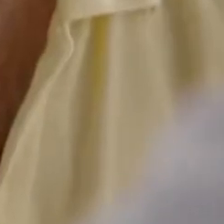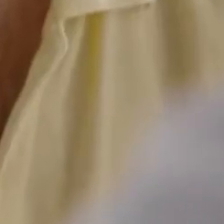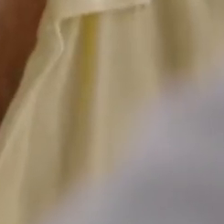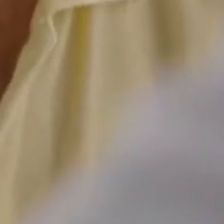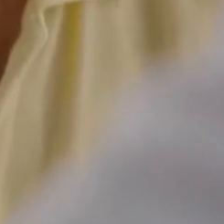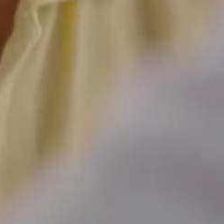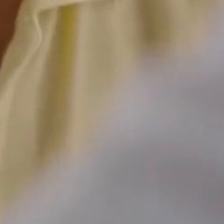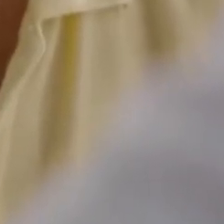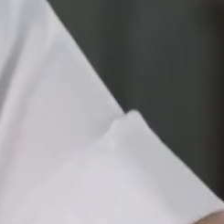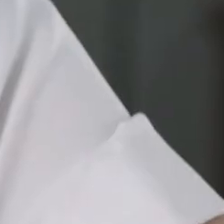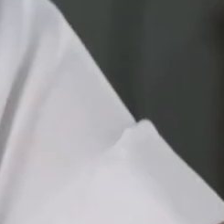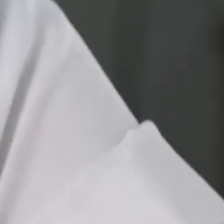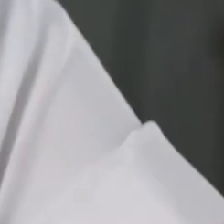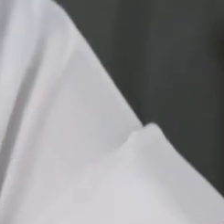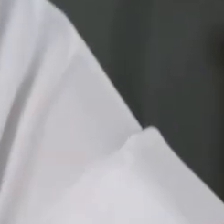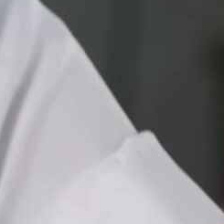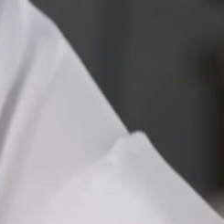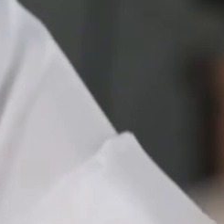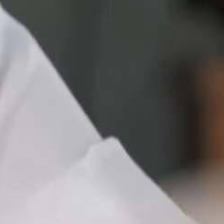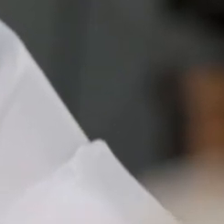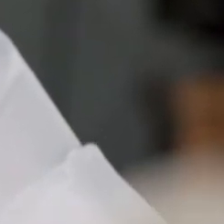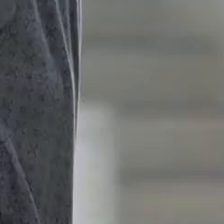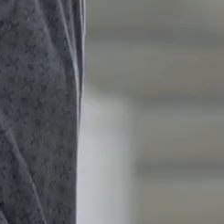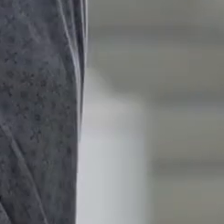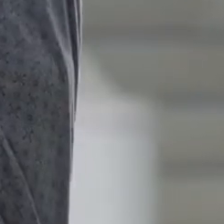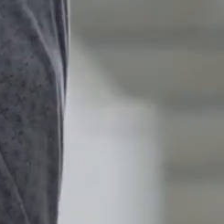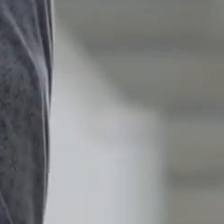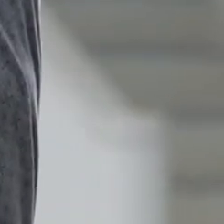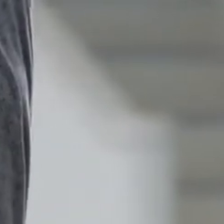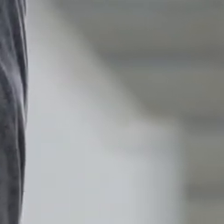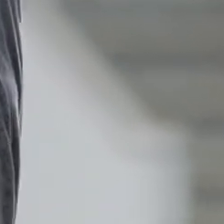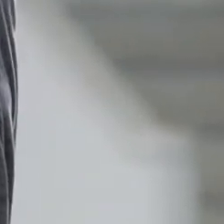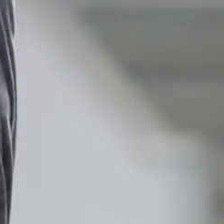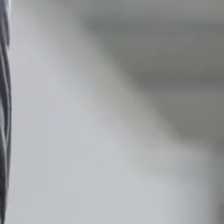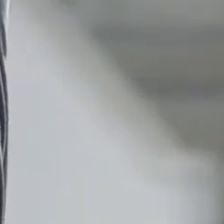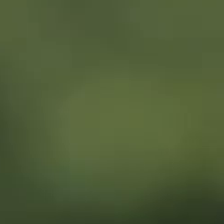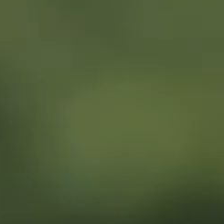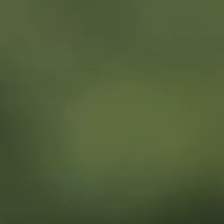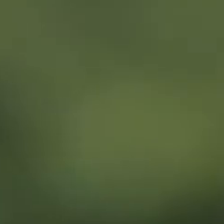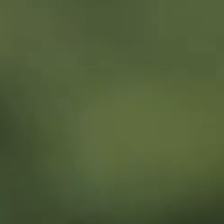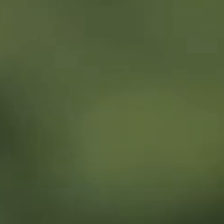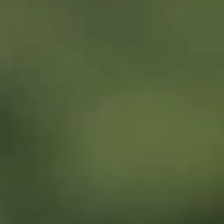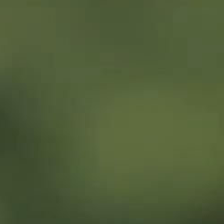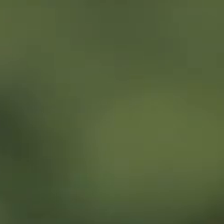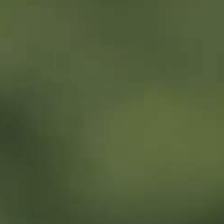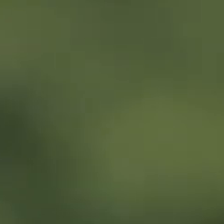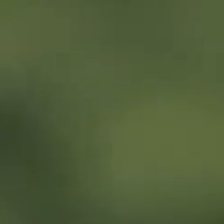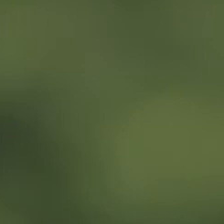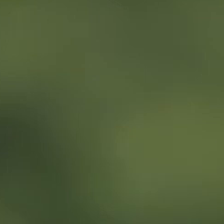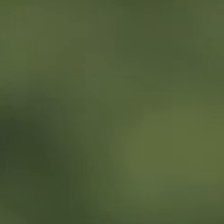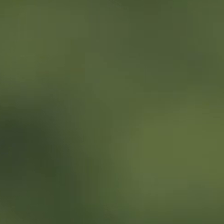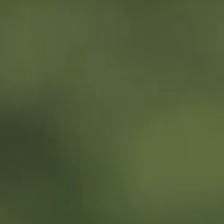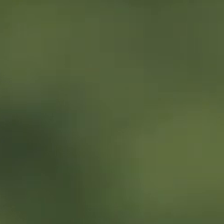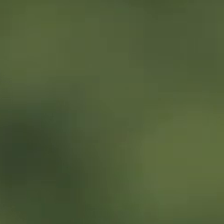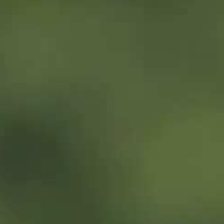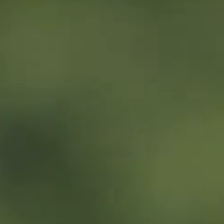างทันท่วงทีส่วนตัวฉันก็ได้เติมเต็มอุดมการณ์ที่ฉันตั้งใจไว้ เพราะการเติมเต็มโอกาส